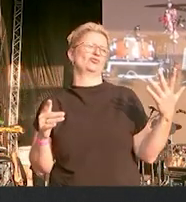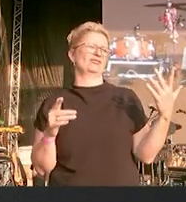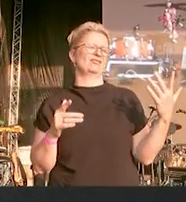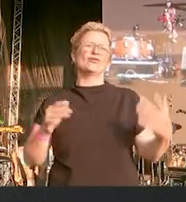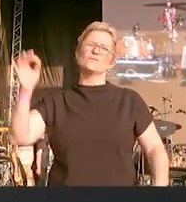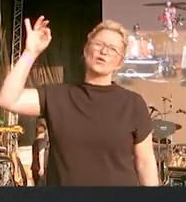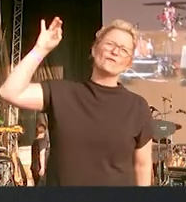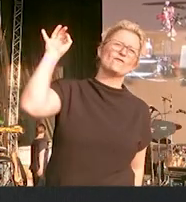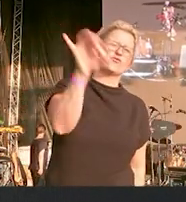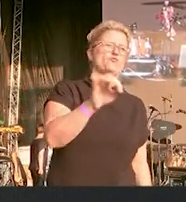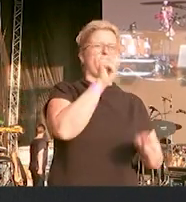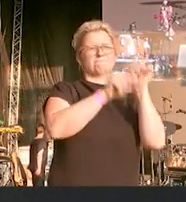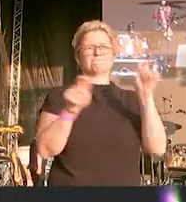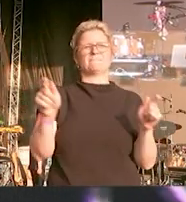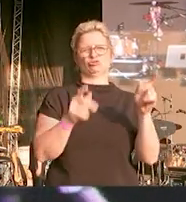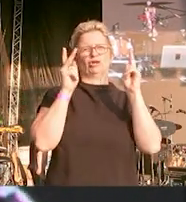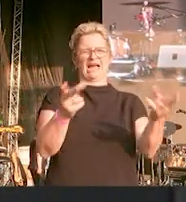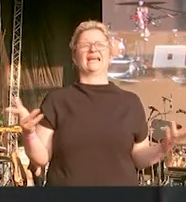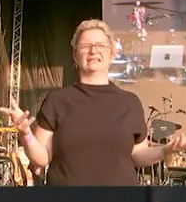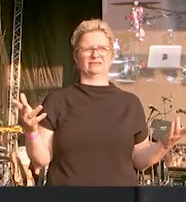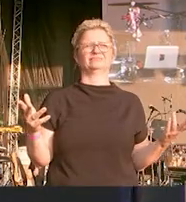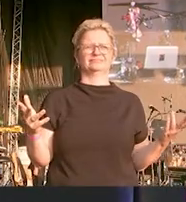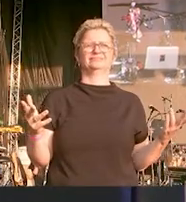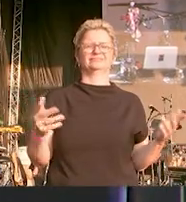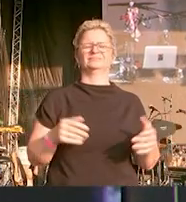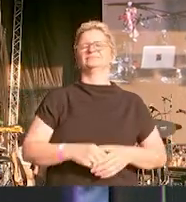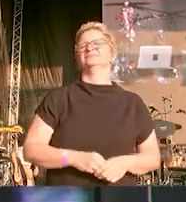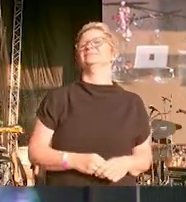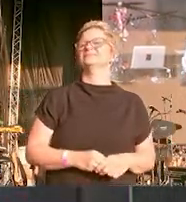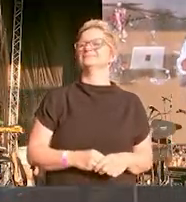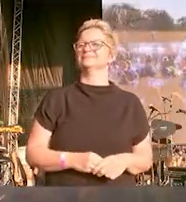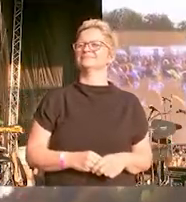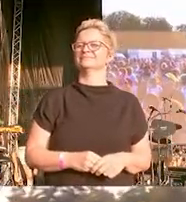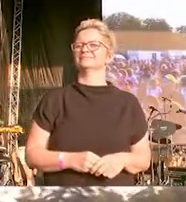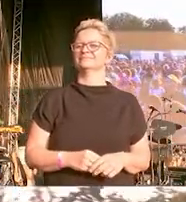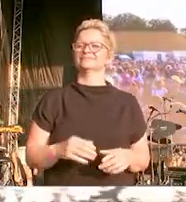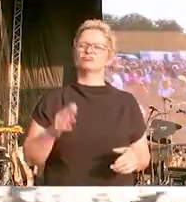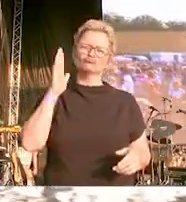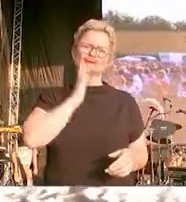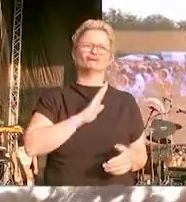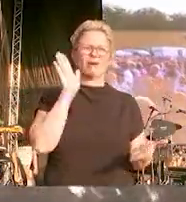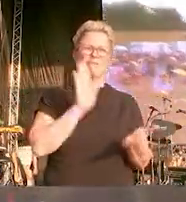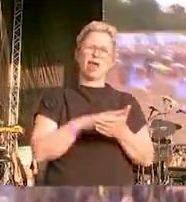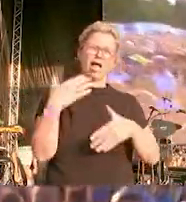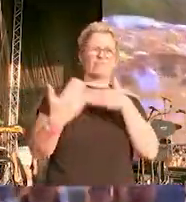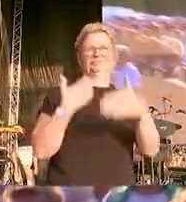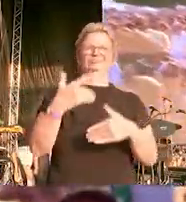Zukunft mit Menschenrechten für alle erheben. Bleibt mutig!